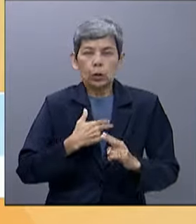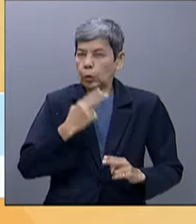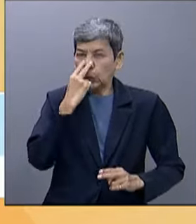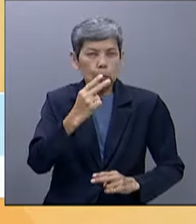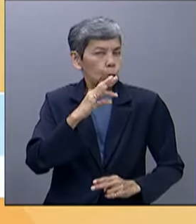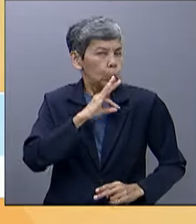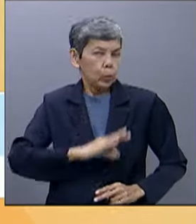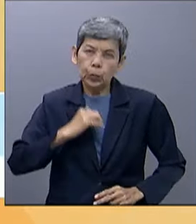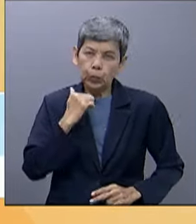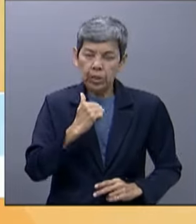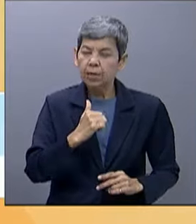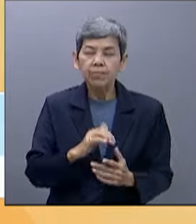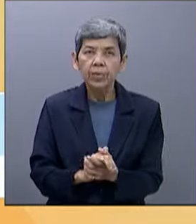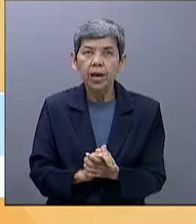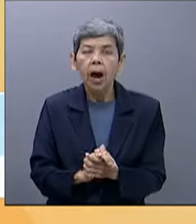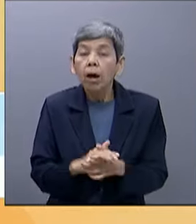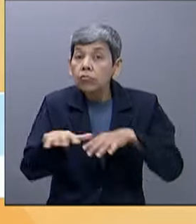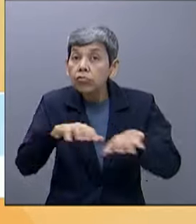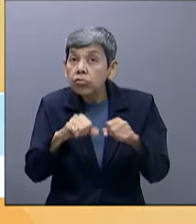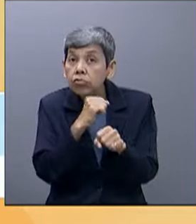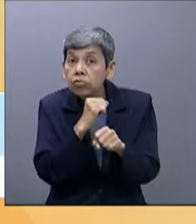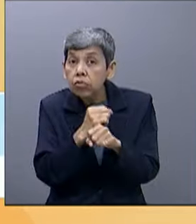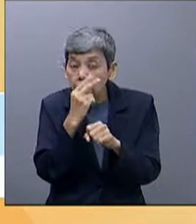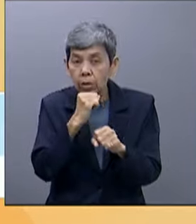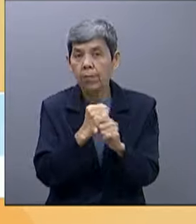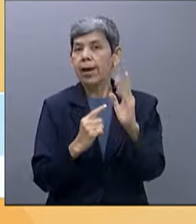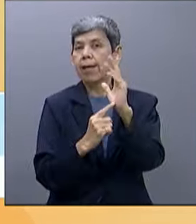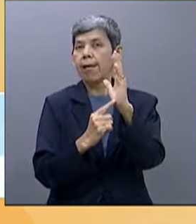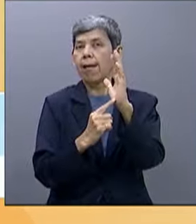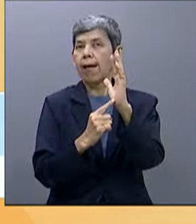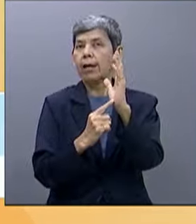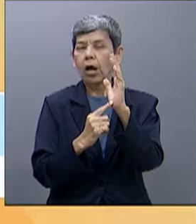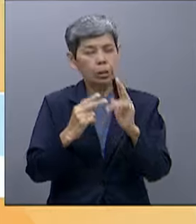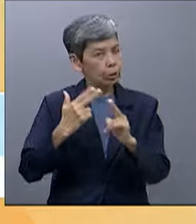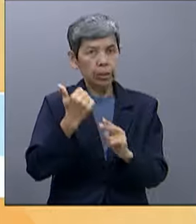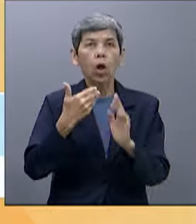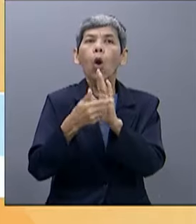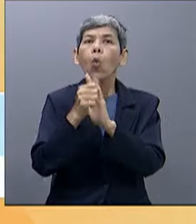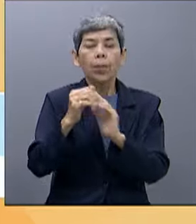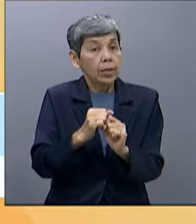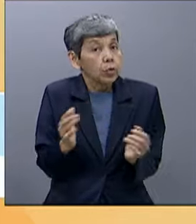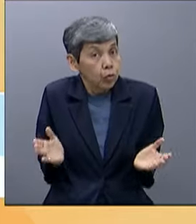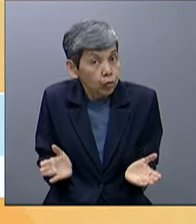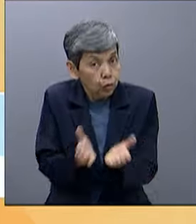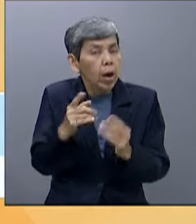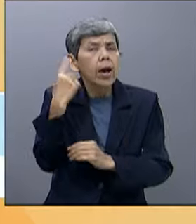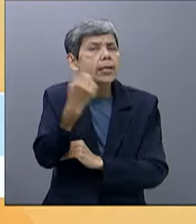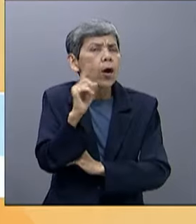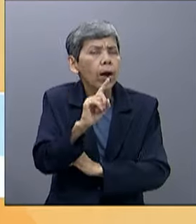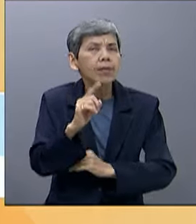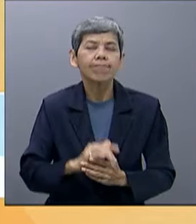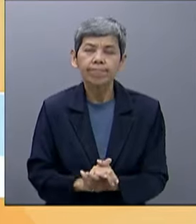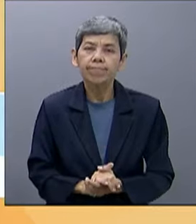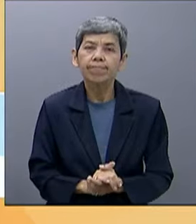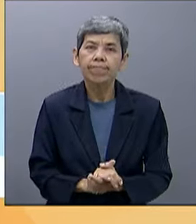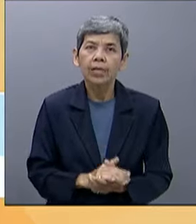า ครับ นะครับ และแน่นอนพอมาถึงขั้นนี้แล้วเนี่ยถือว่าการแห่เทียนเนี่ยเป็นซอฟต์พาวเวอร์ของจังหวัดเลยถ้ามีการส่งเสริมในเรื่องของการท่องเที่ยวยังไงบ้างครับ ครับ